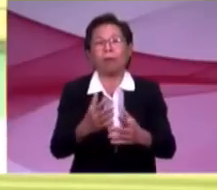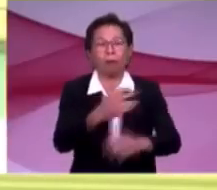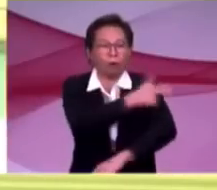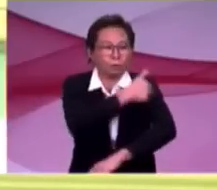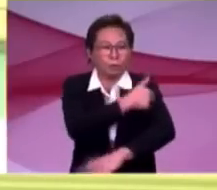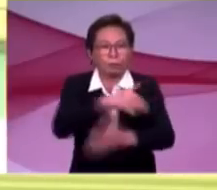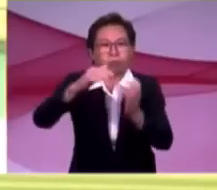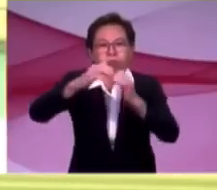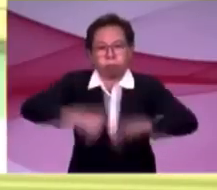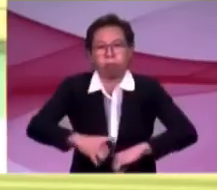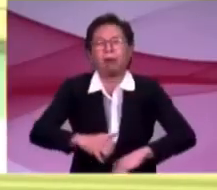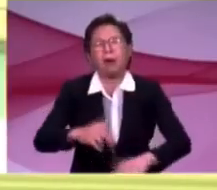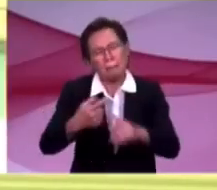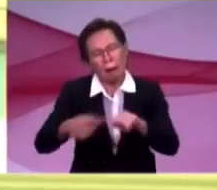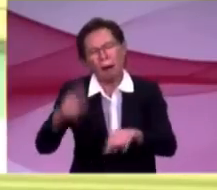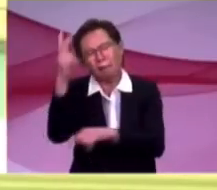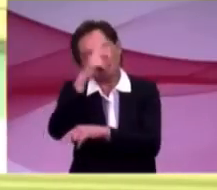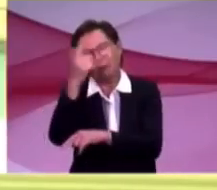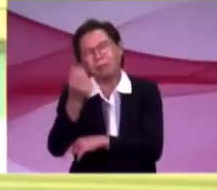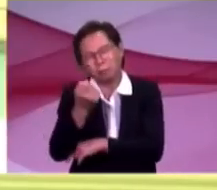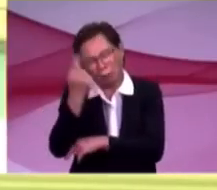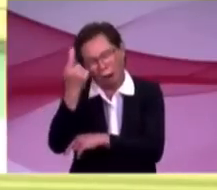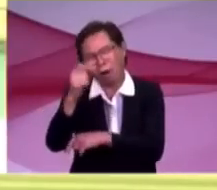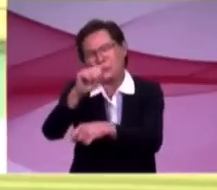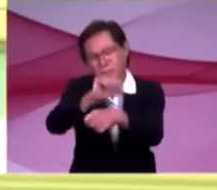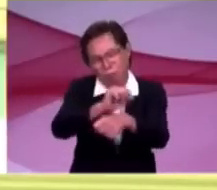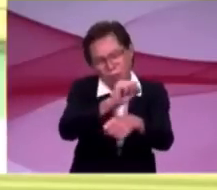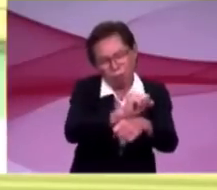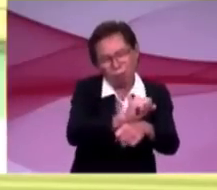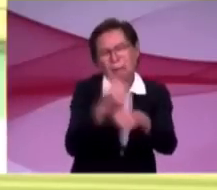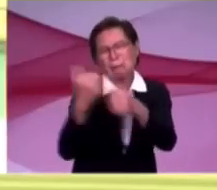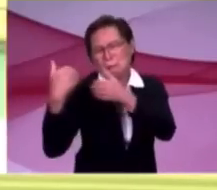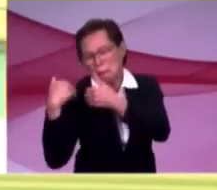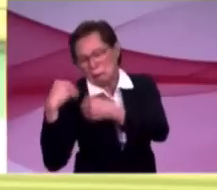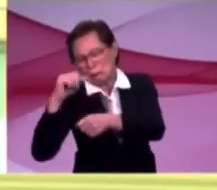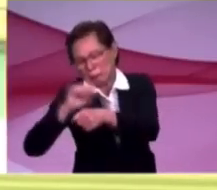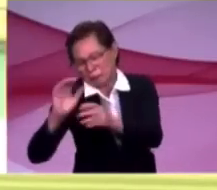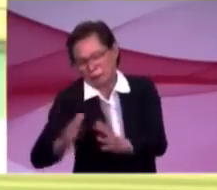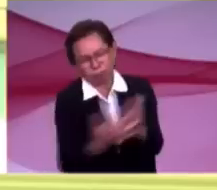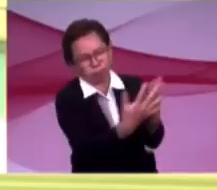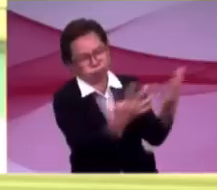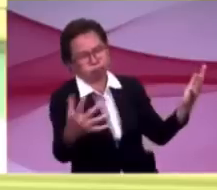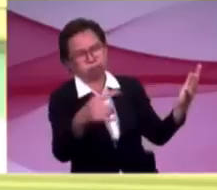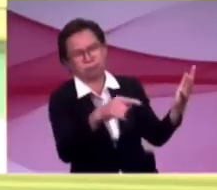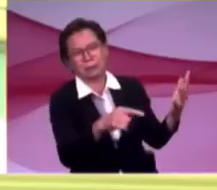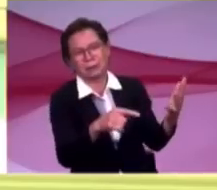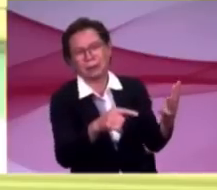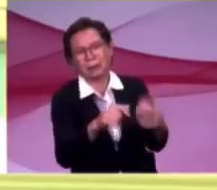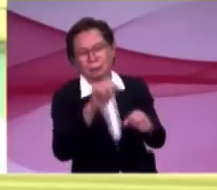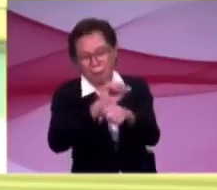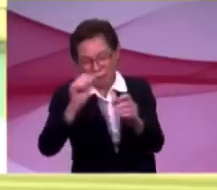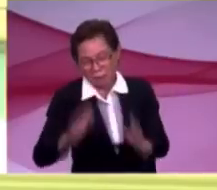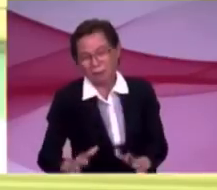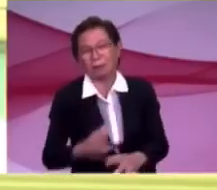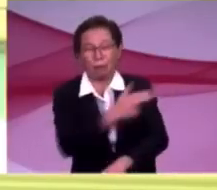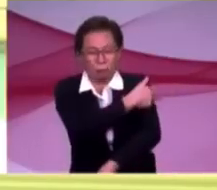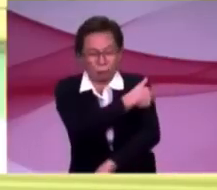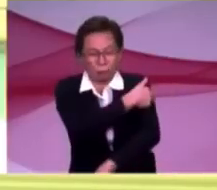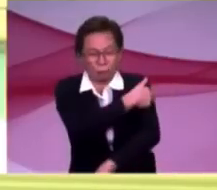memahami beban tugas yang dihadapi oleh petugas kesihatan termasuk